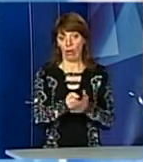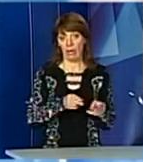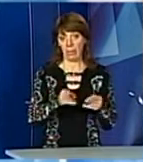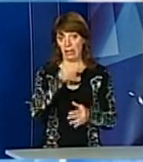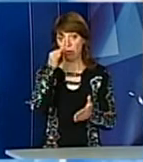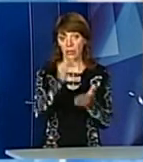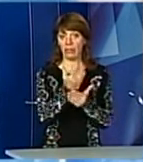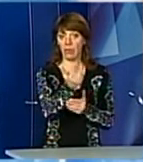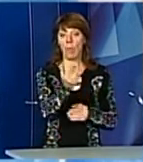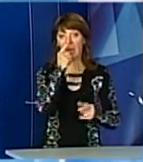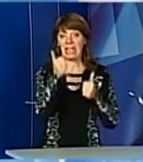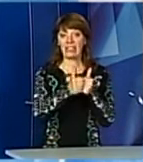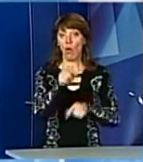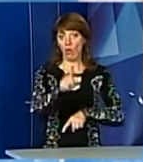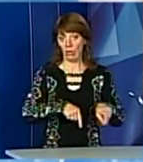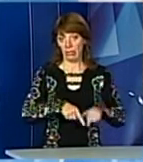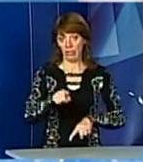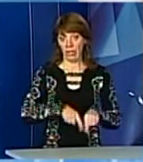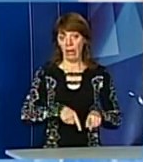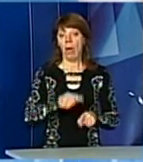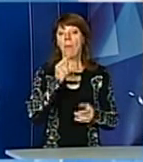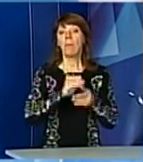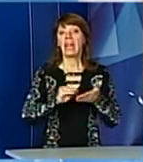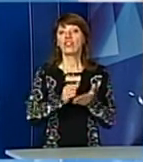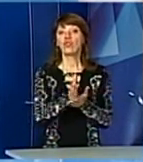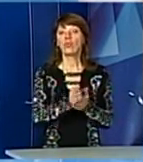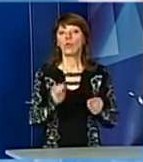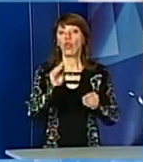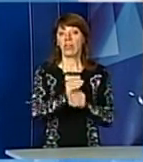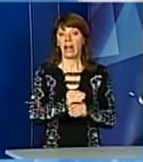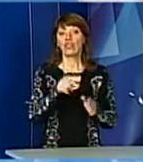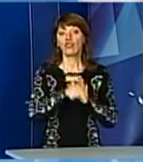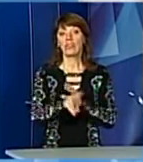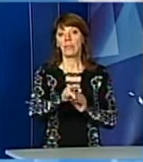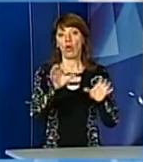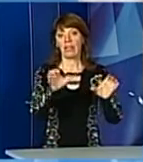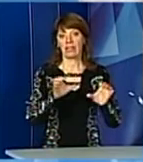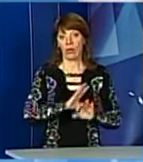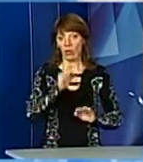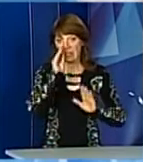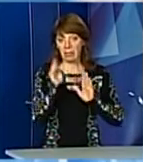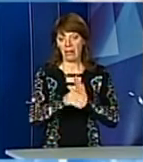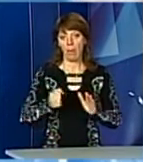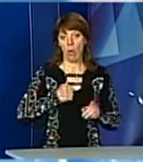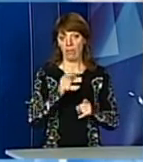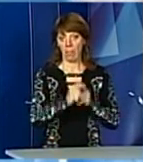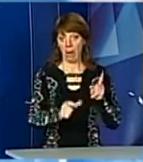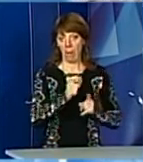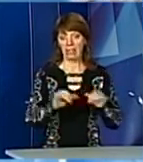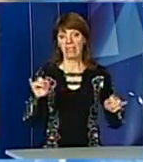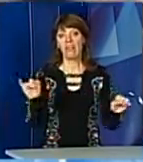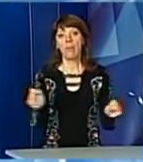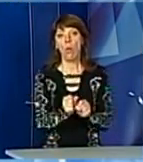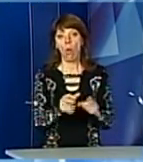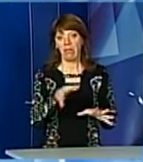кримінальної відповідальності його близького родича. У прес-службі прокуратури додали, йшлося про незаконне зберігання бойових припасів та